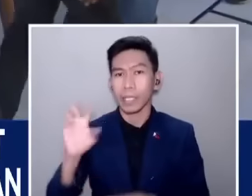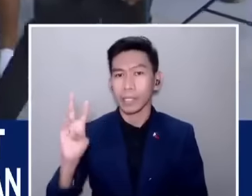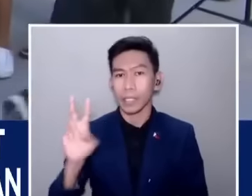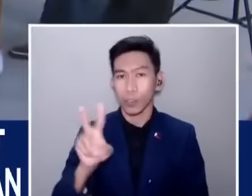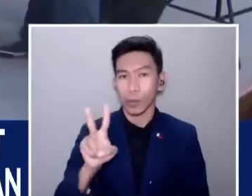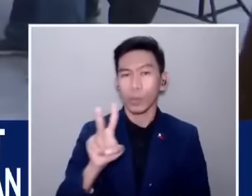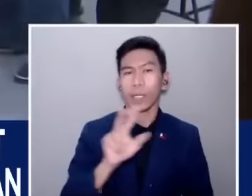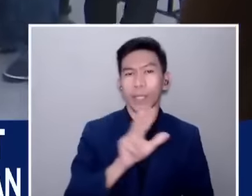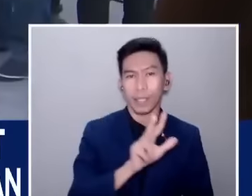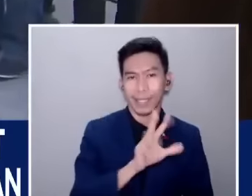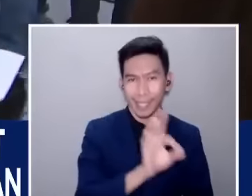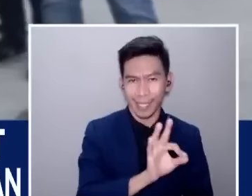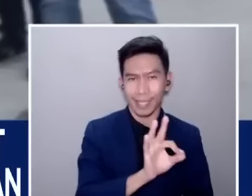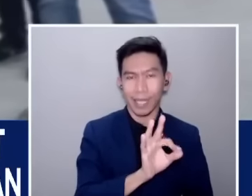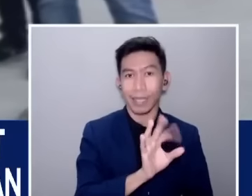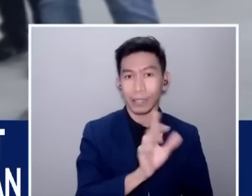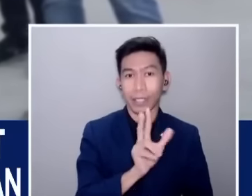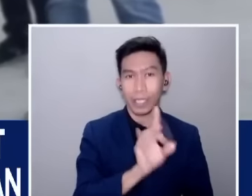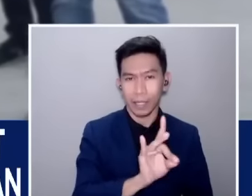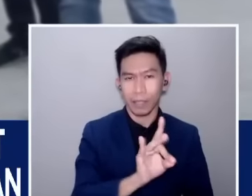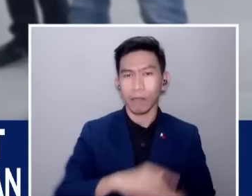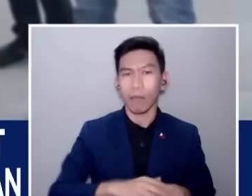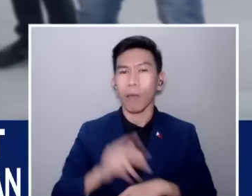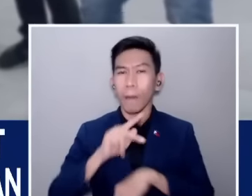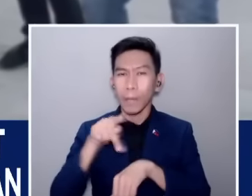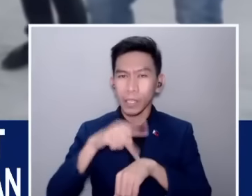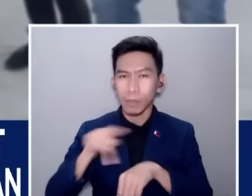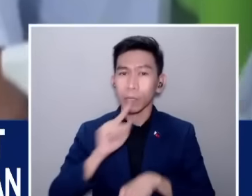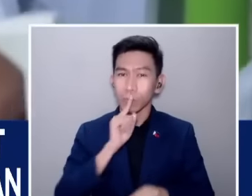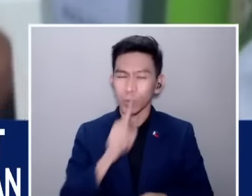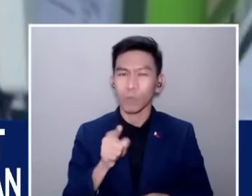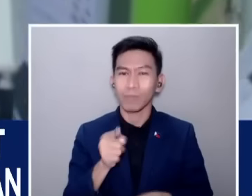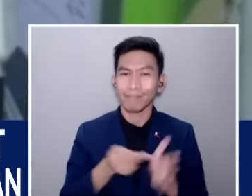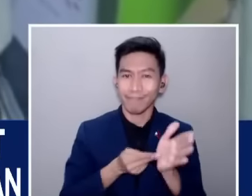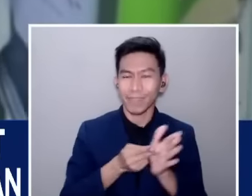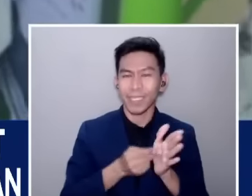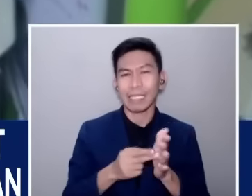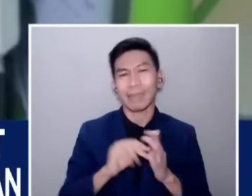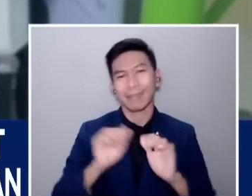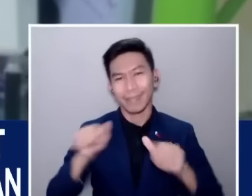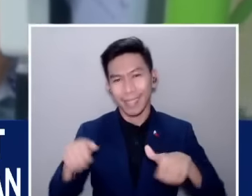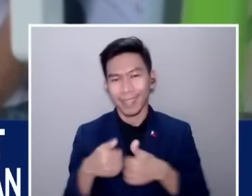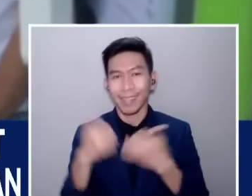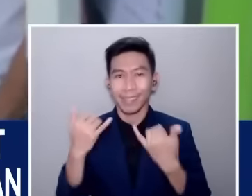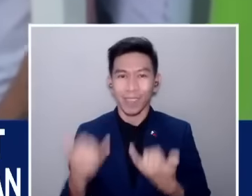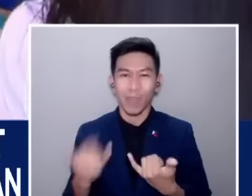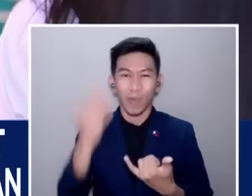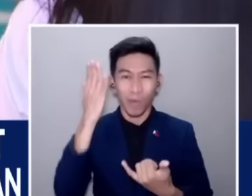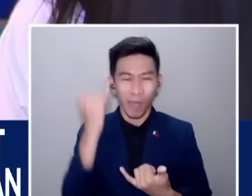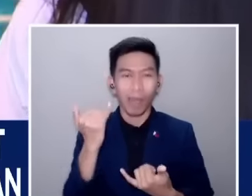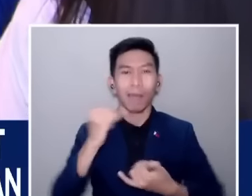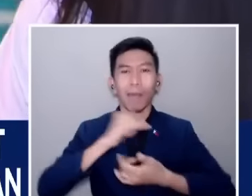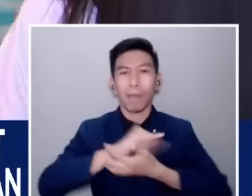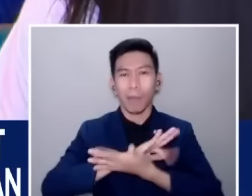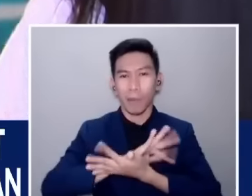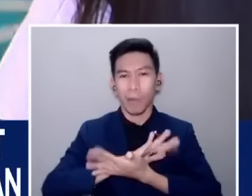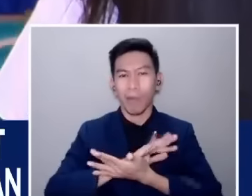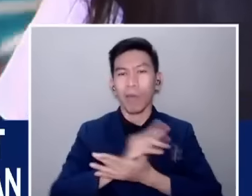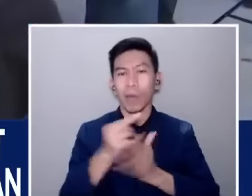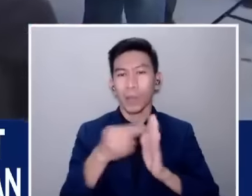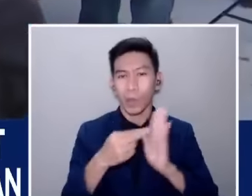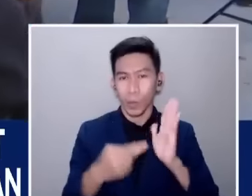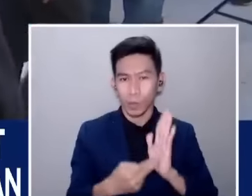Salamat Elementary School, malaking hamon sa kanila ang halalan ngayong taon dahil sa pagpapatupad ng COVID-19 safety protocols. Limitado ang